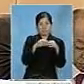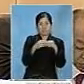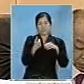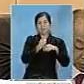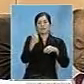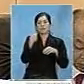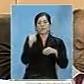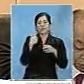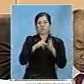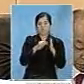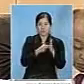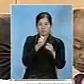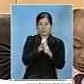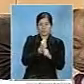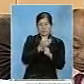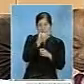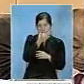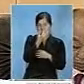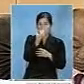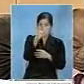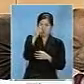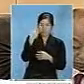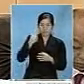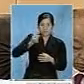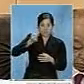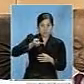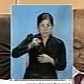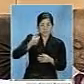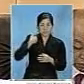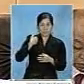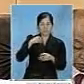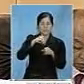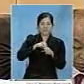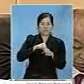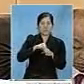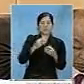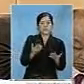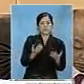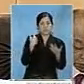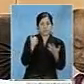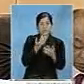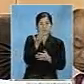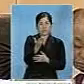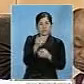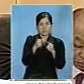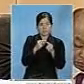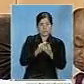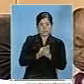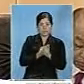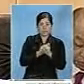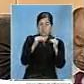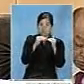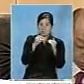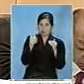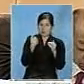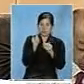ยังเป็นผู้มีอาชีพอิสระอยู่หรือไม่และระหว่างนั้นจะสามารถรับสิทธิ์ คู่ขนานมากกว่า1หน่วยงานได้หรือ